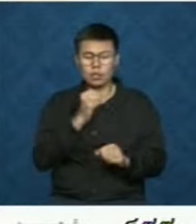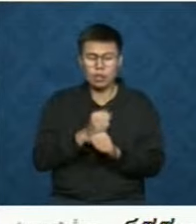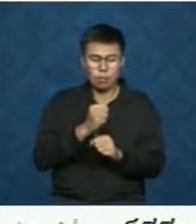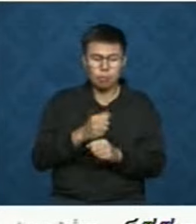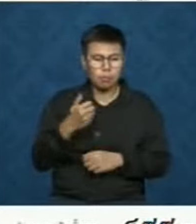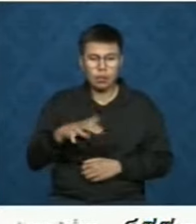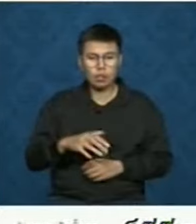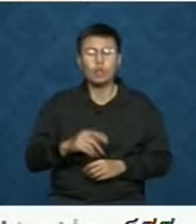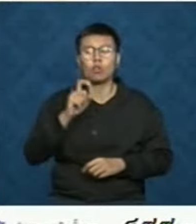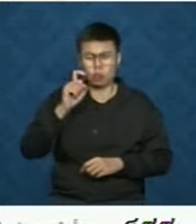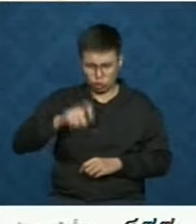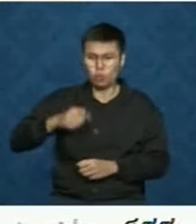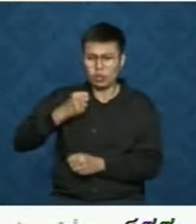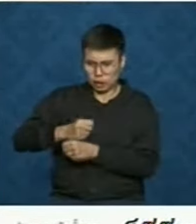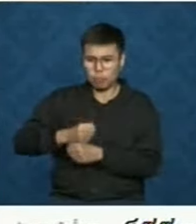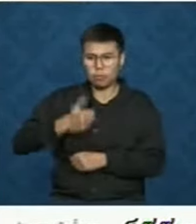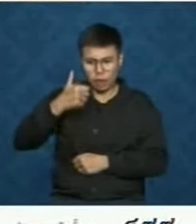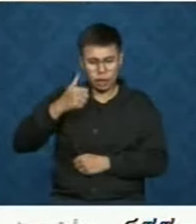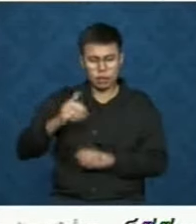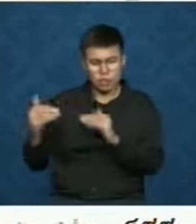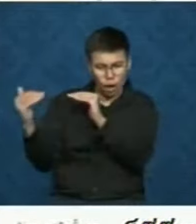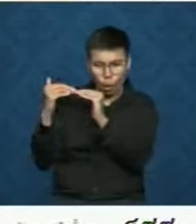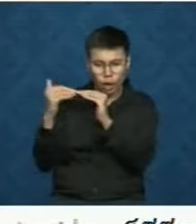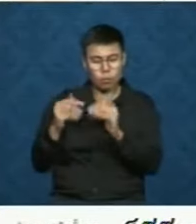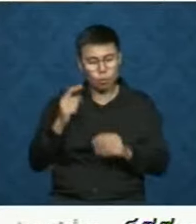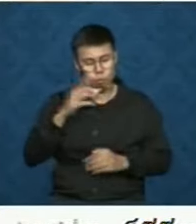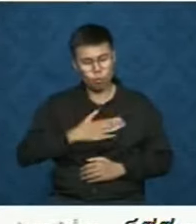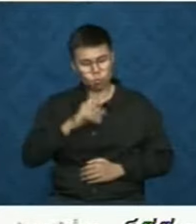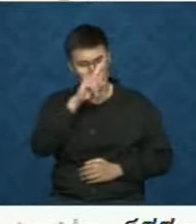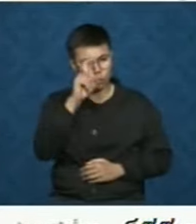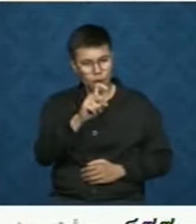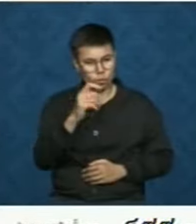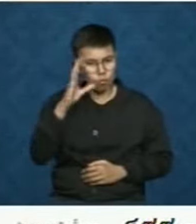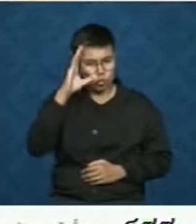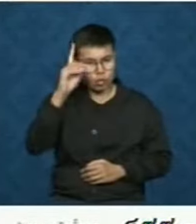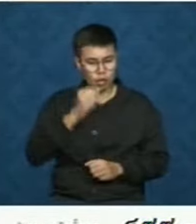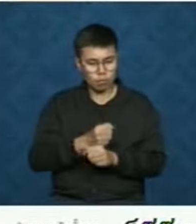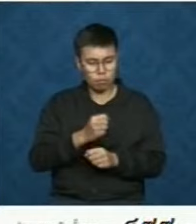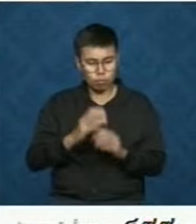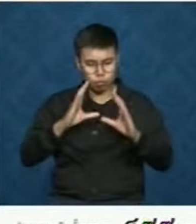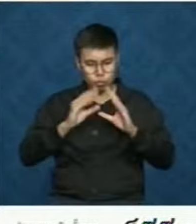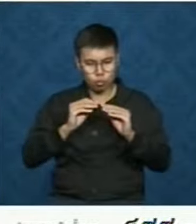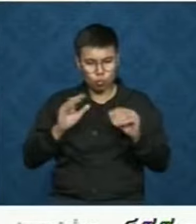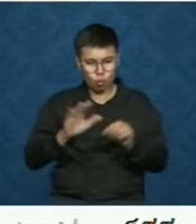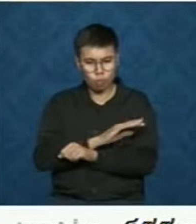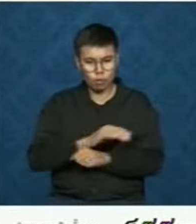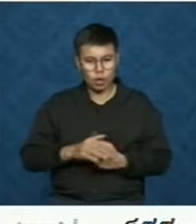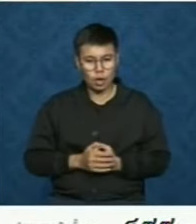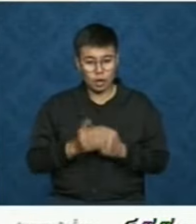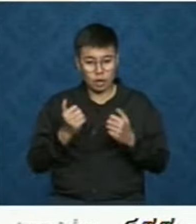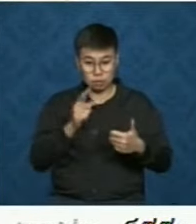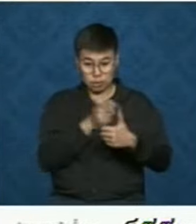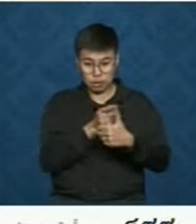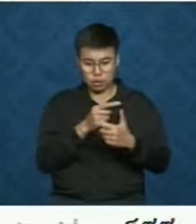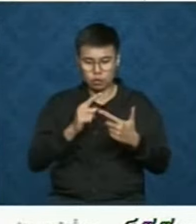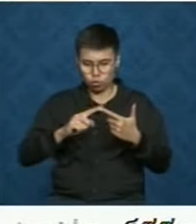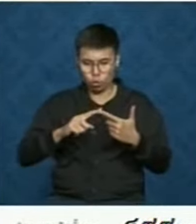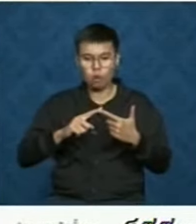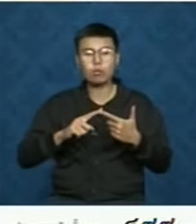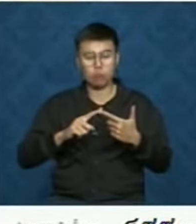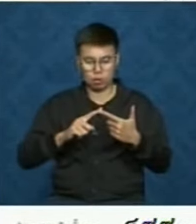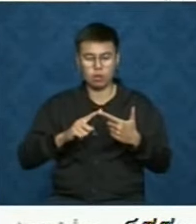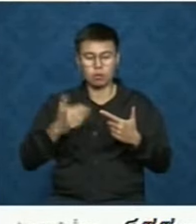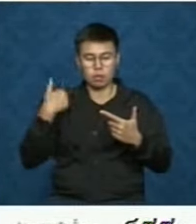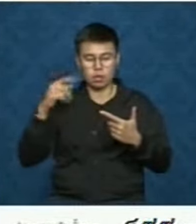ยังประกบกันได้เลยผมก็เลยตั้งคำถามไว้ก่อนครับเพื่อให้การประชุมพรุ่งนี้สมบูรณ์นั่นเป็นประเด็นที่ 1ครับท่านประธานประเด็นที่ 2ครับขอ